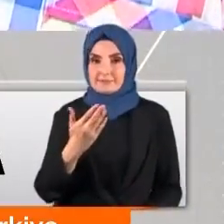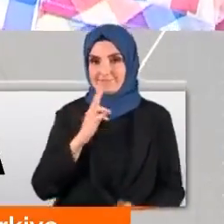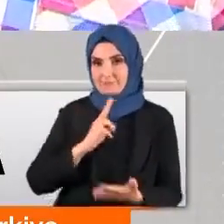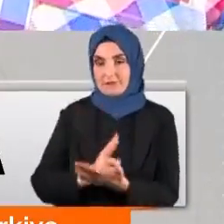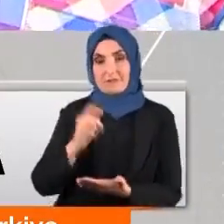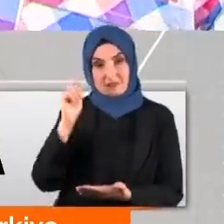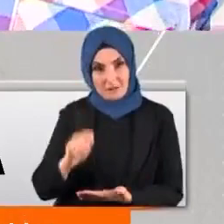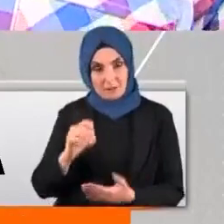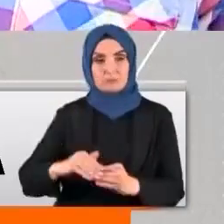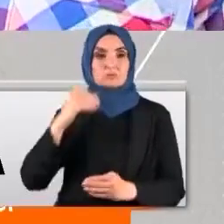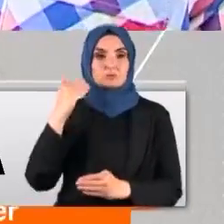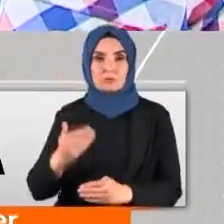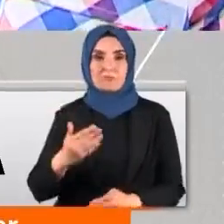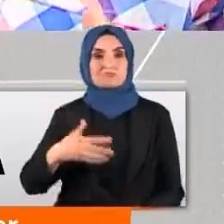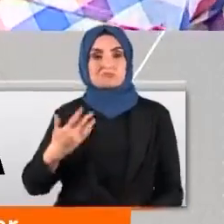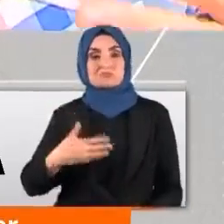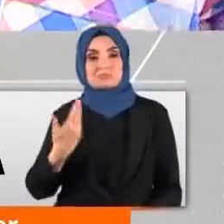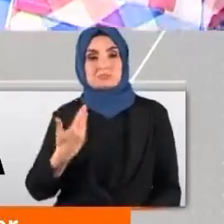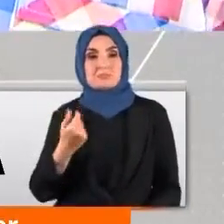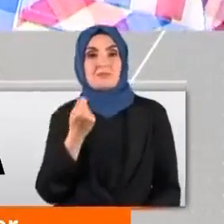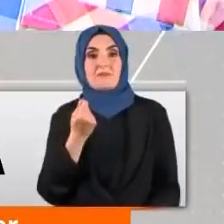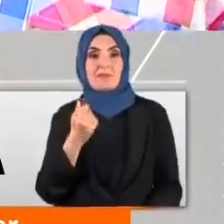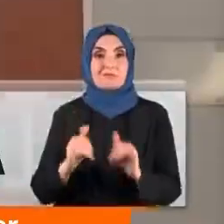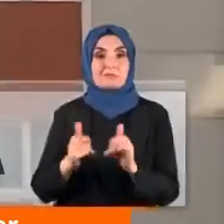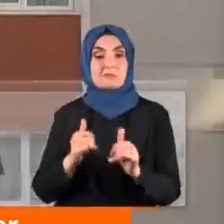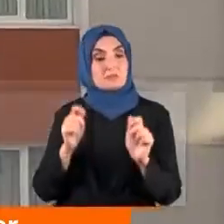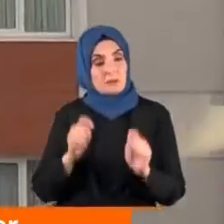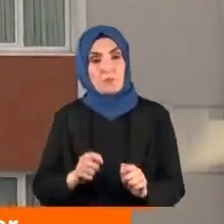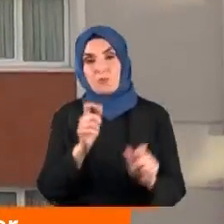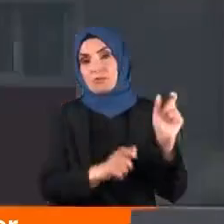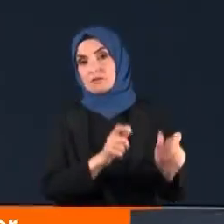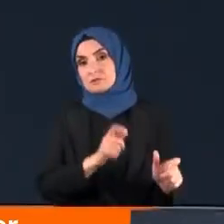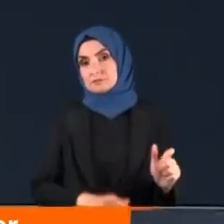üzerinden istedikleri gibi fiyat oynatabiliyorlar.